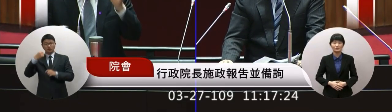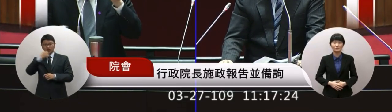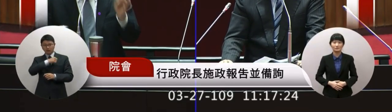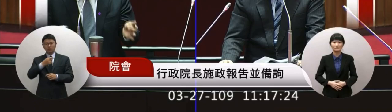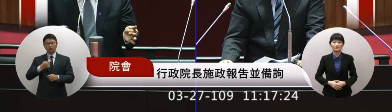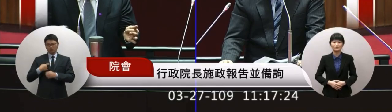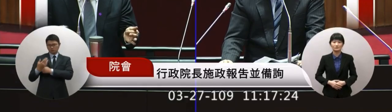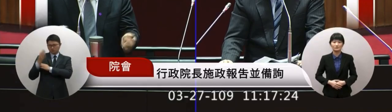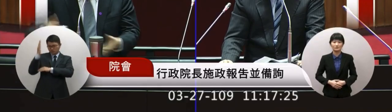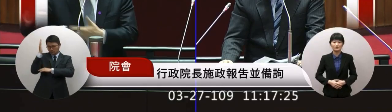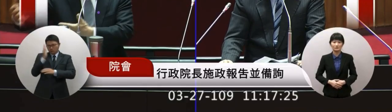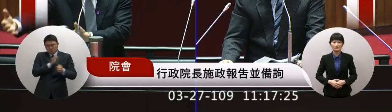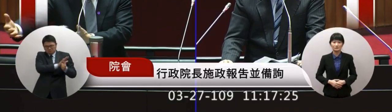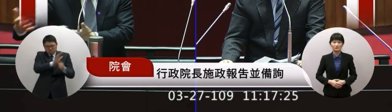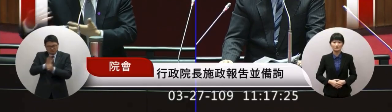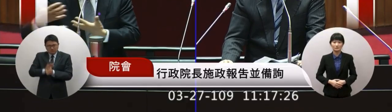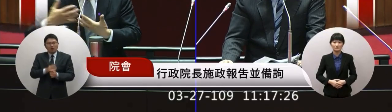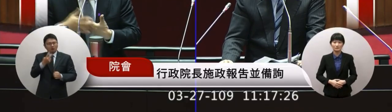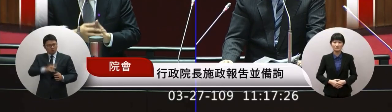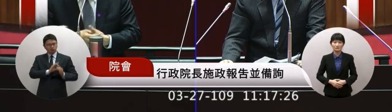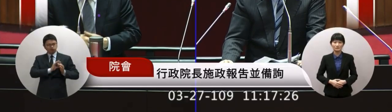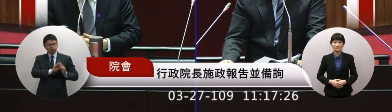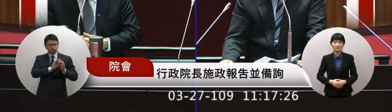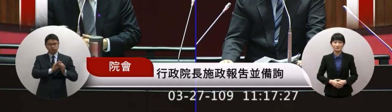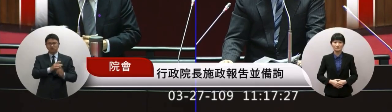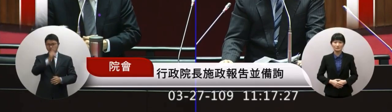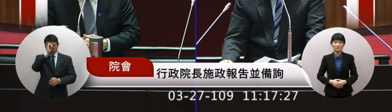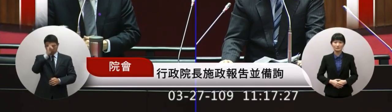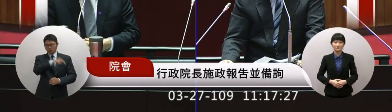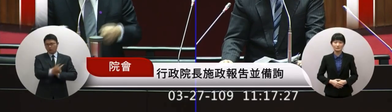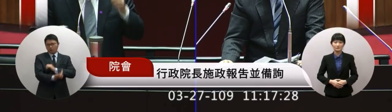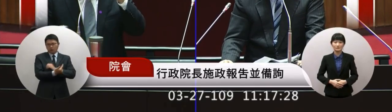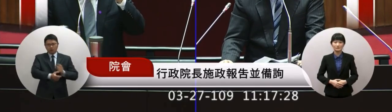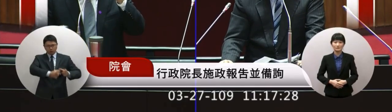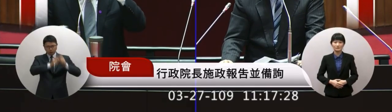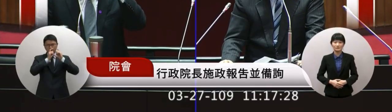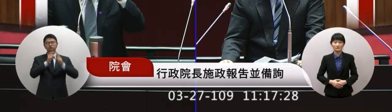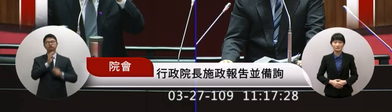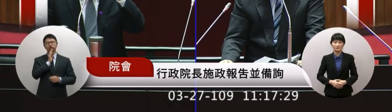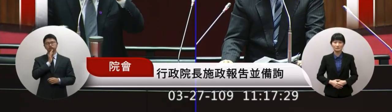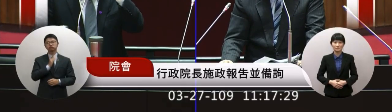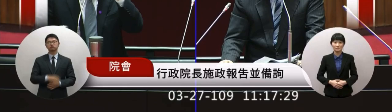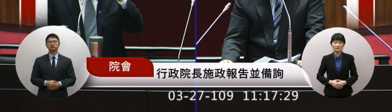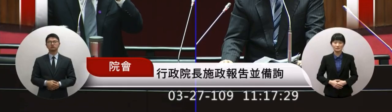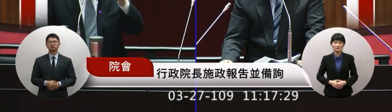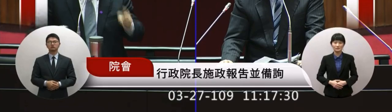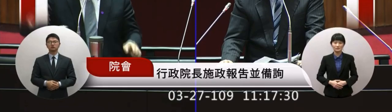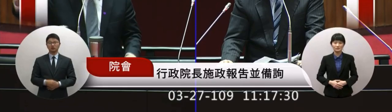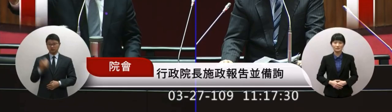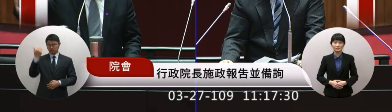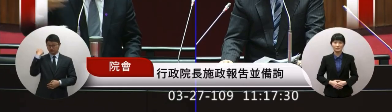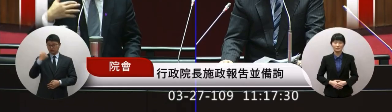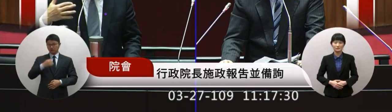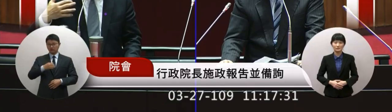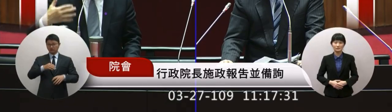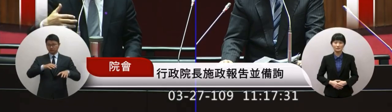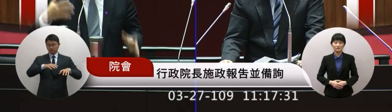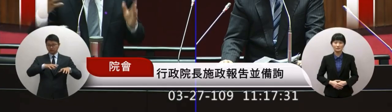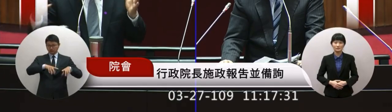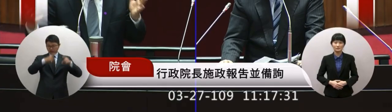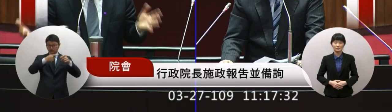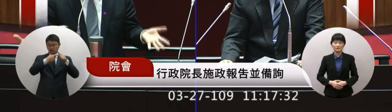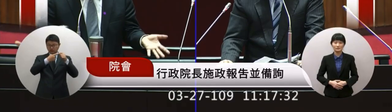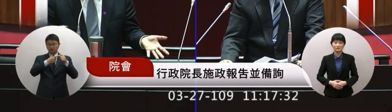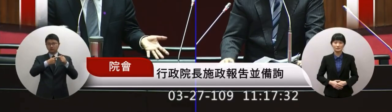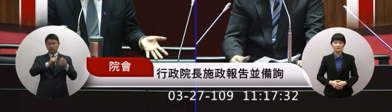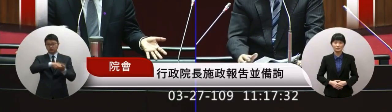全力，而且是关心，而且是希望他们能够回来的。但因为第一趟的这个飞机